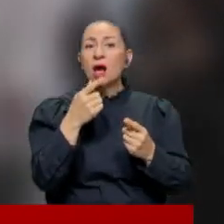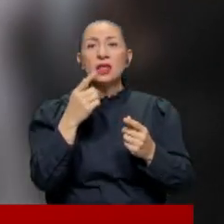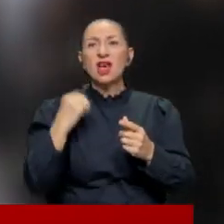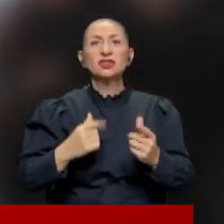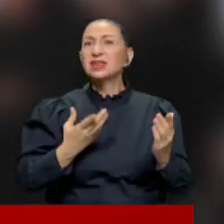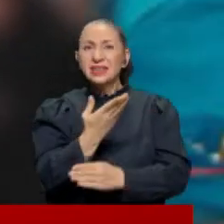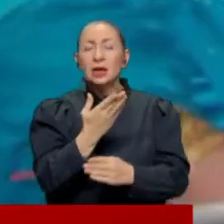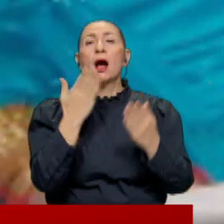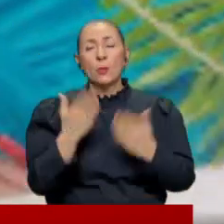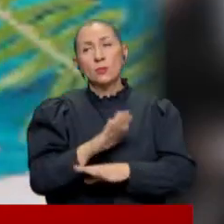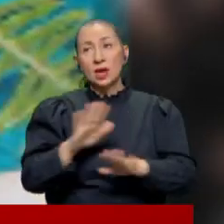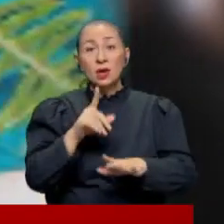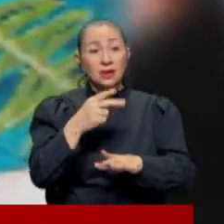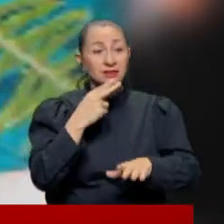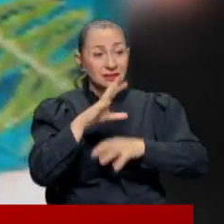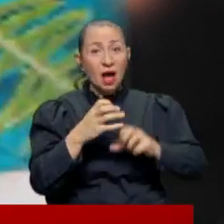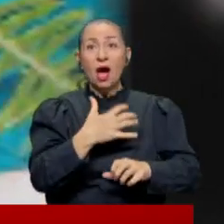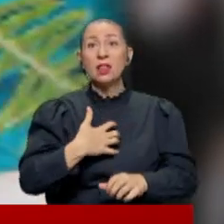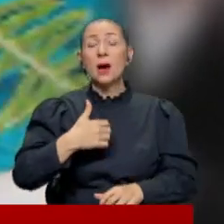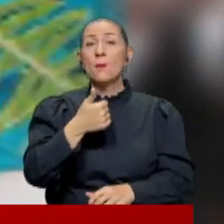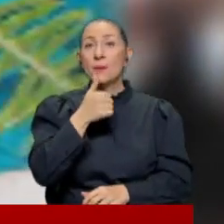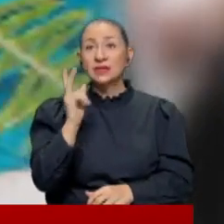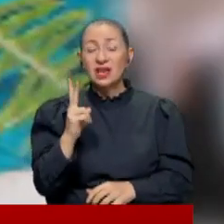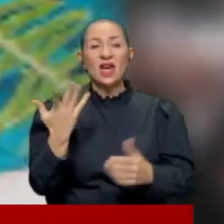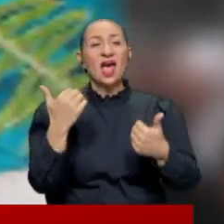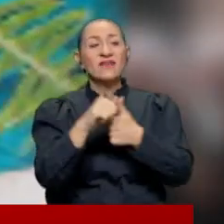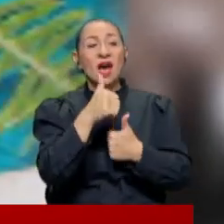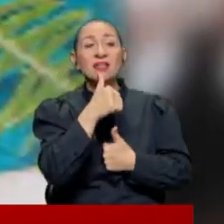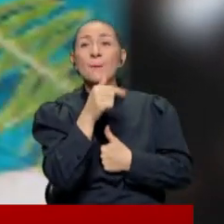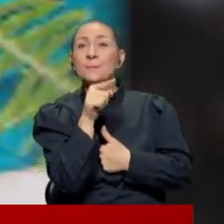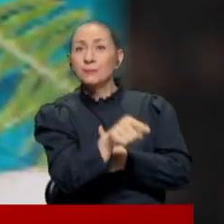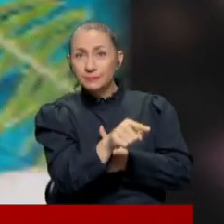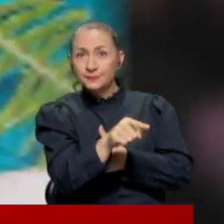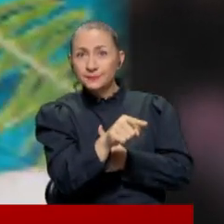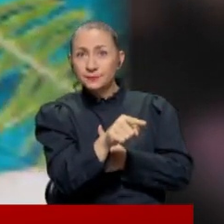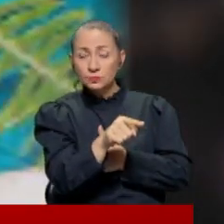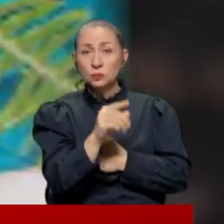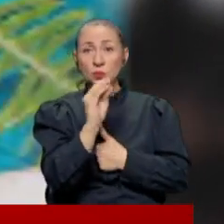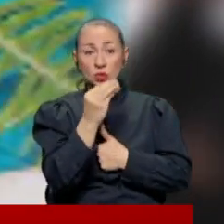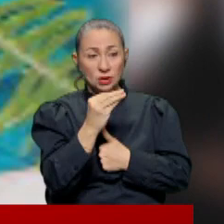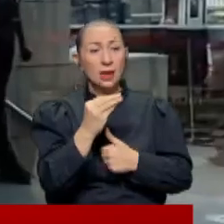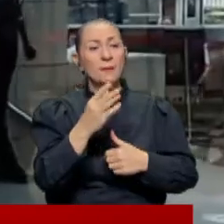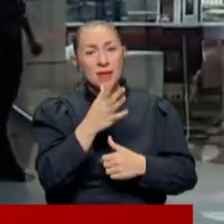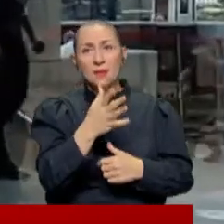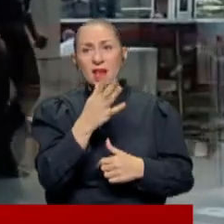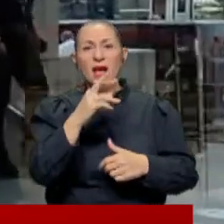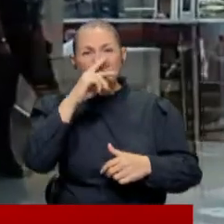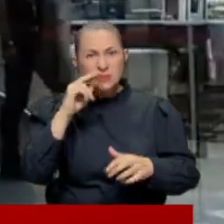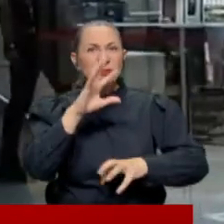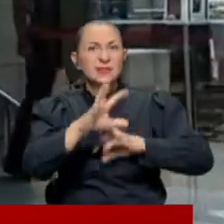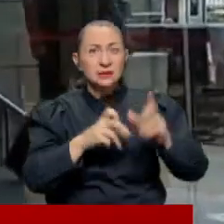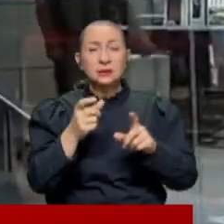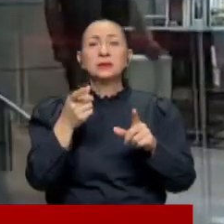edildi. İstismara uğrayan kızın anne babası ve evlendirildiği tarikat üyesi hakkında çocuğun nitelikli cinsel